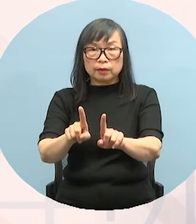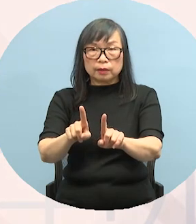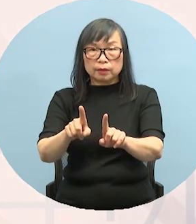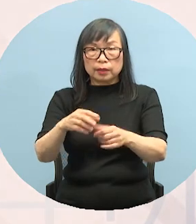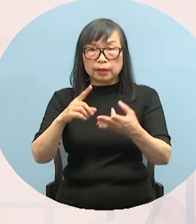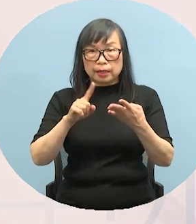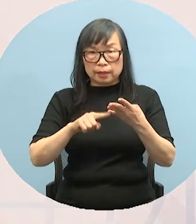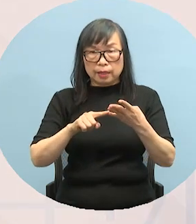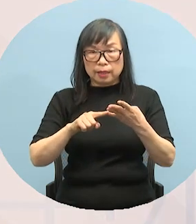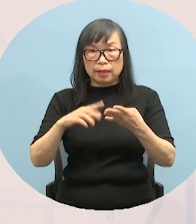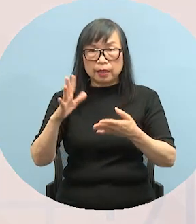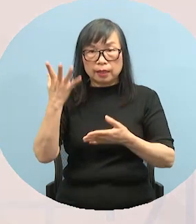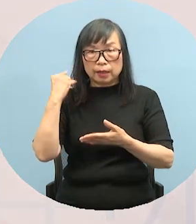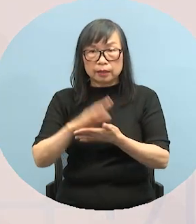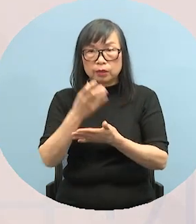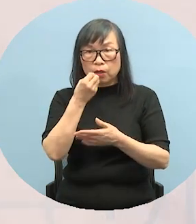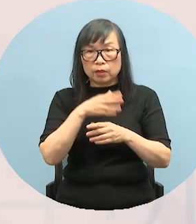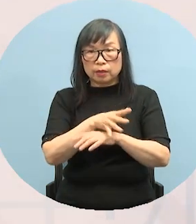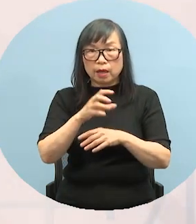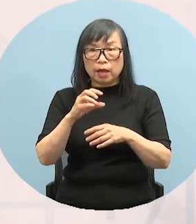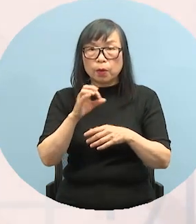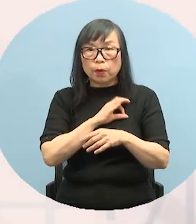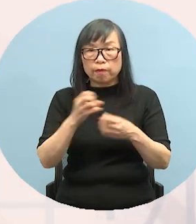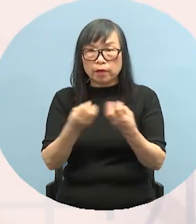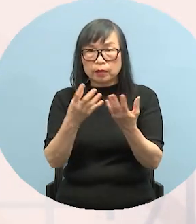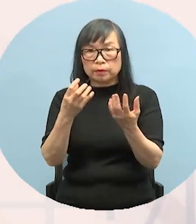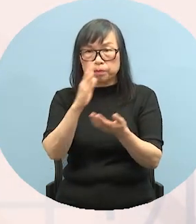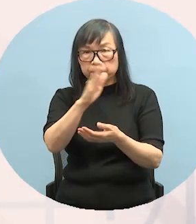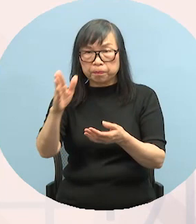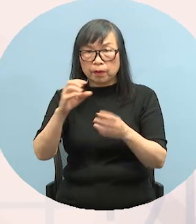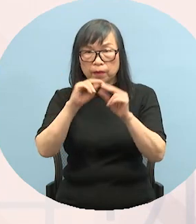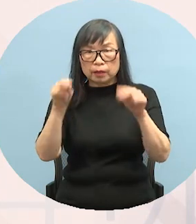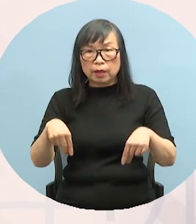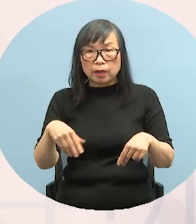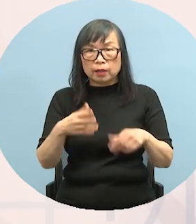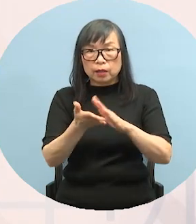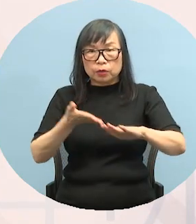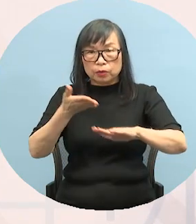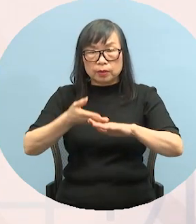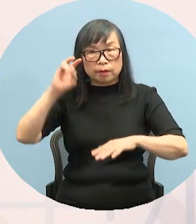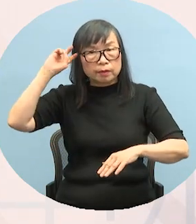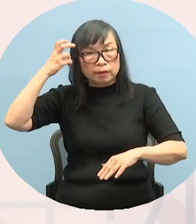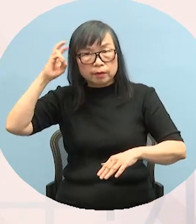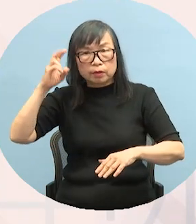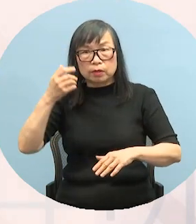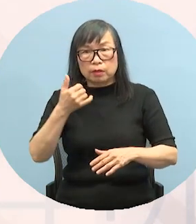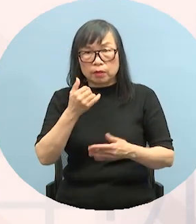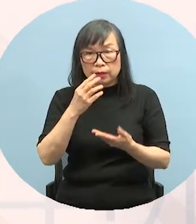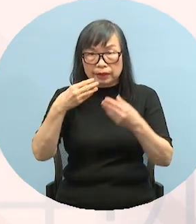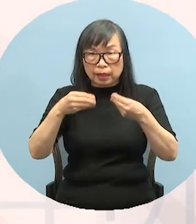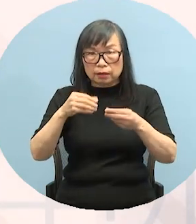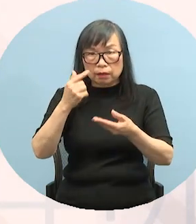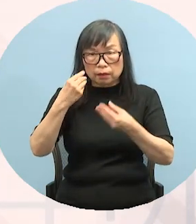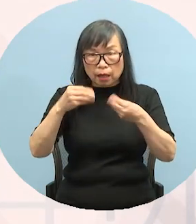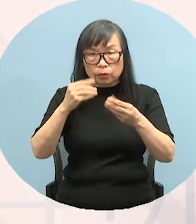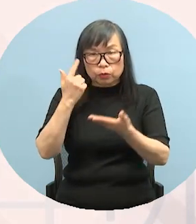第四，近年香港社会出现的种种问题，等到我们重新思索价值教育的重